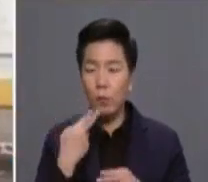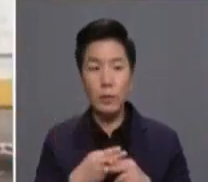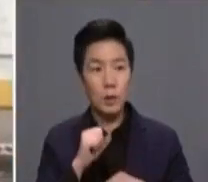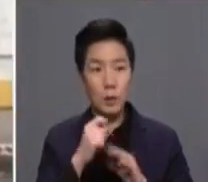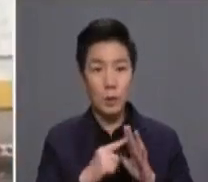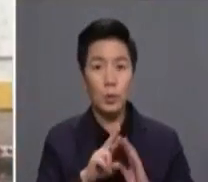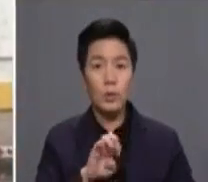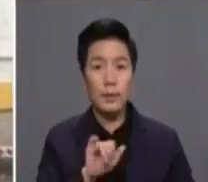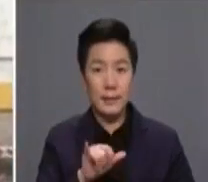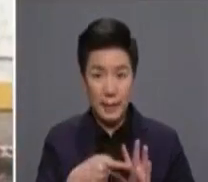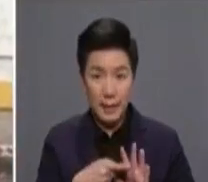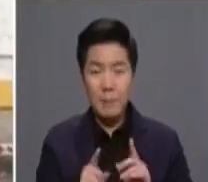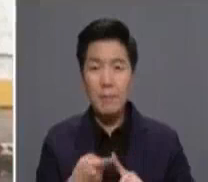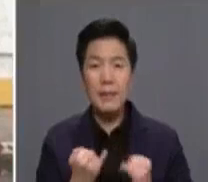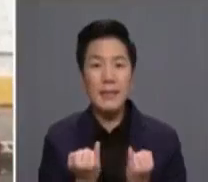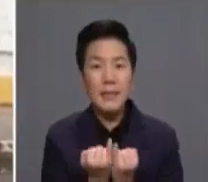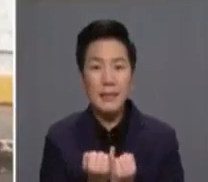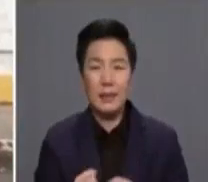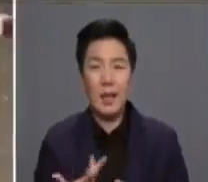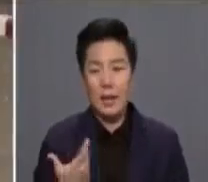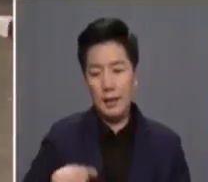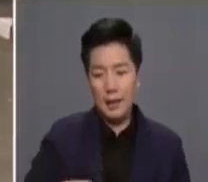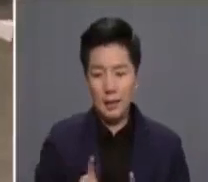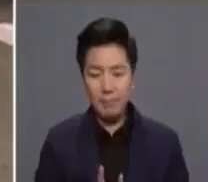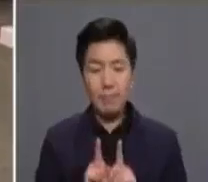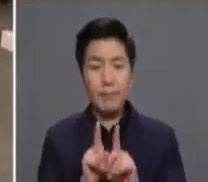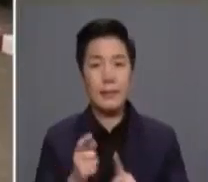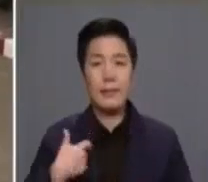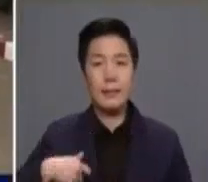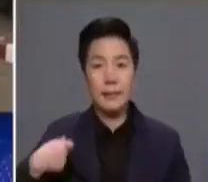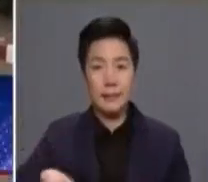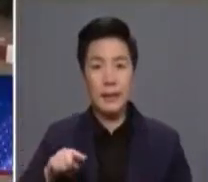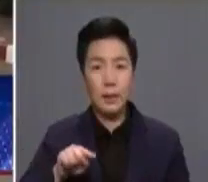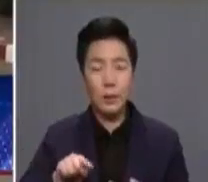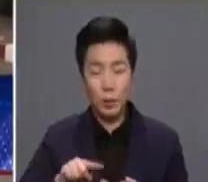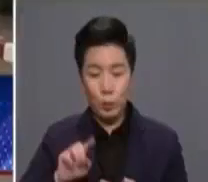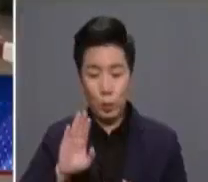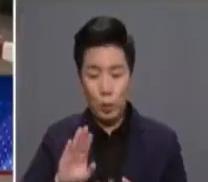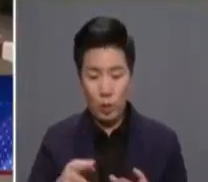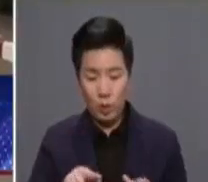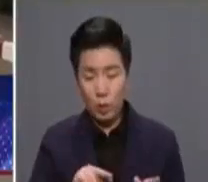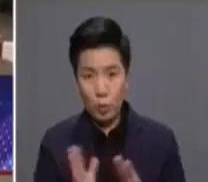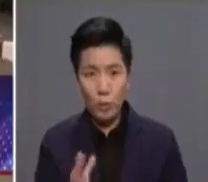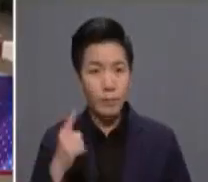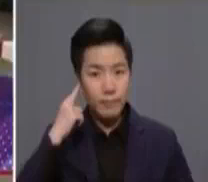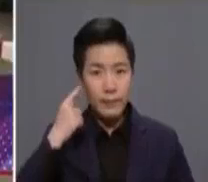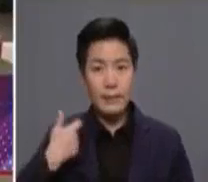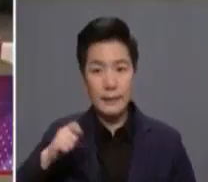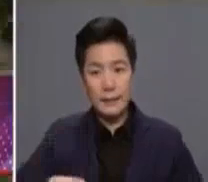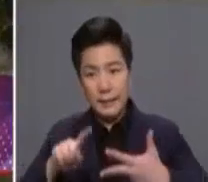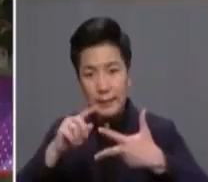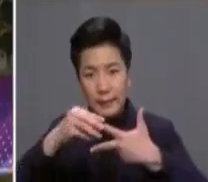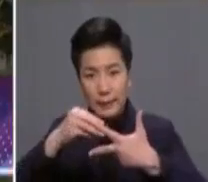านวลเจริญหรือว่าครูอ๋องเพื่อนสนิทและทนายความวันนี้ไปที่ศาลจังหวัดนครพนมครับไปรับฟังคําตัดสินของศาลอุทธร